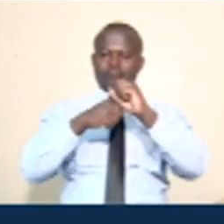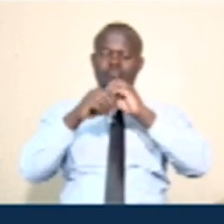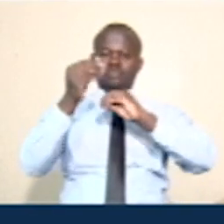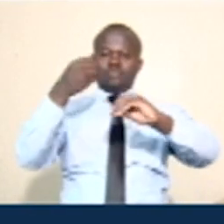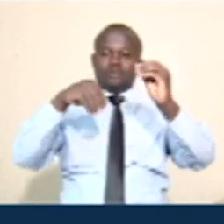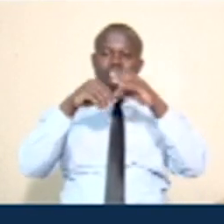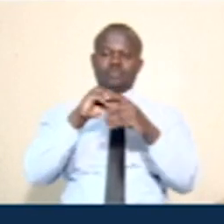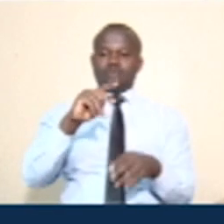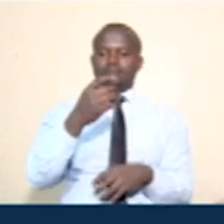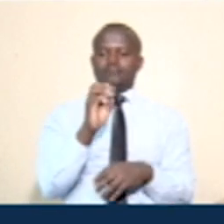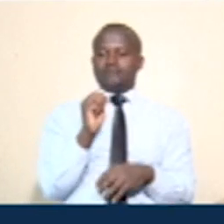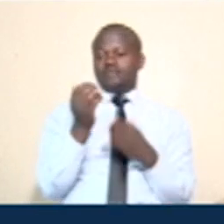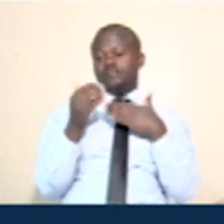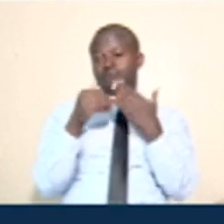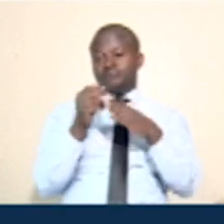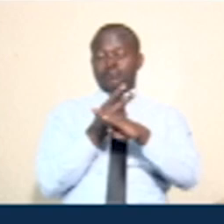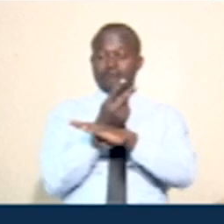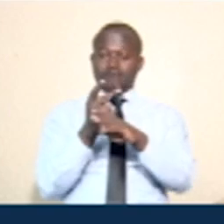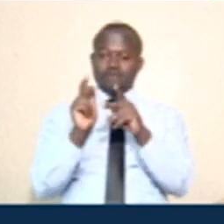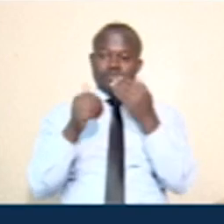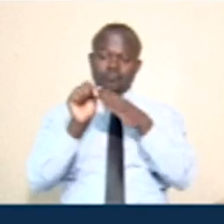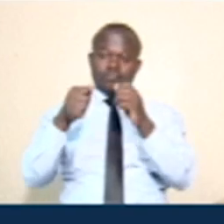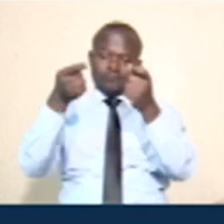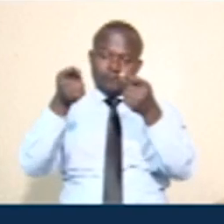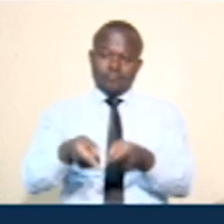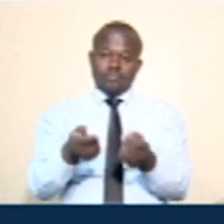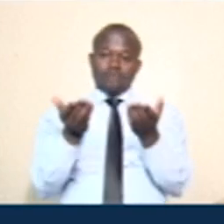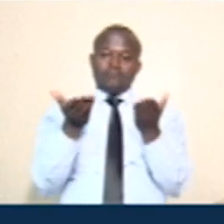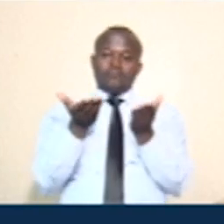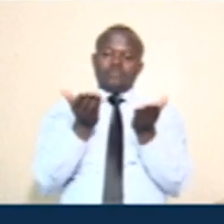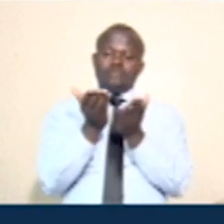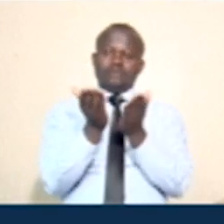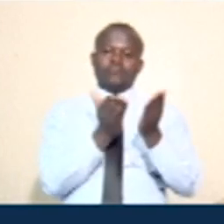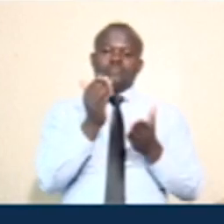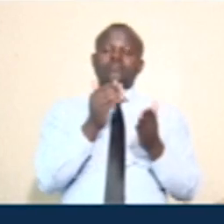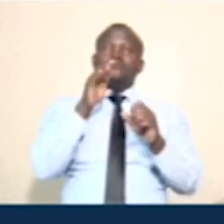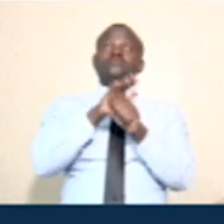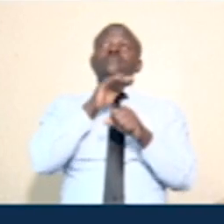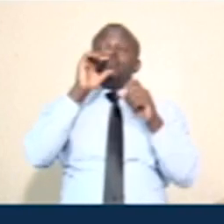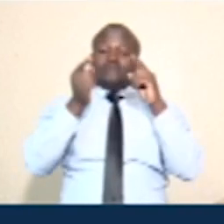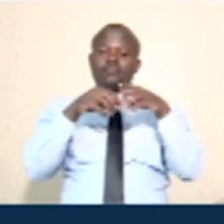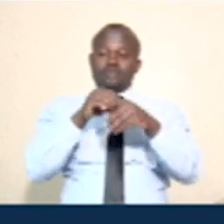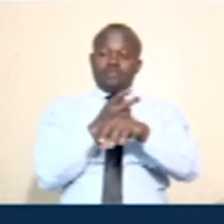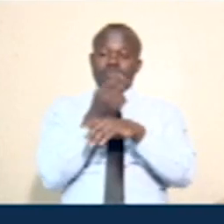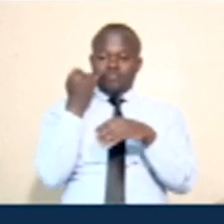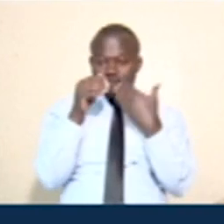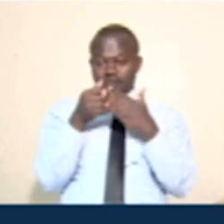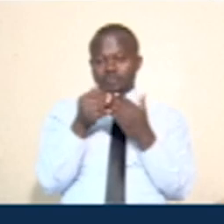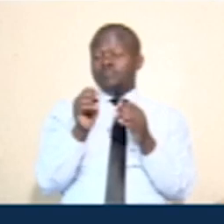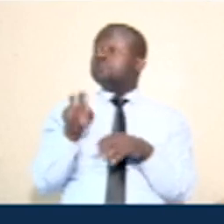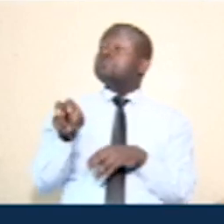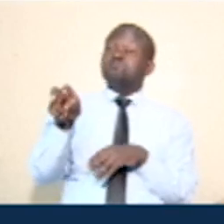by'ubucuruzi muri Ngoma wenda nka yamasaha abantu bahasanga ese n'izi services dakunze kuboneka nko muri aya masaha wenda niba